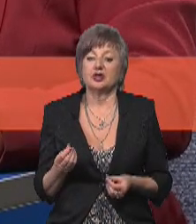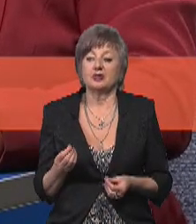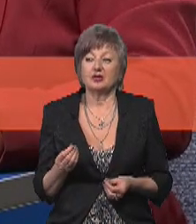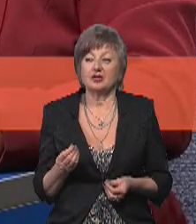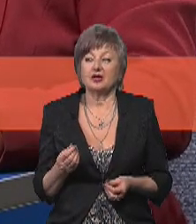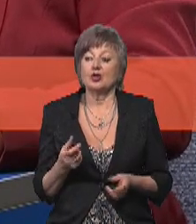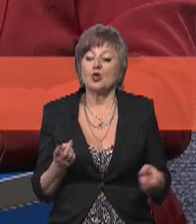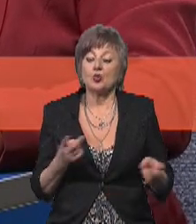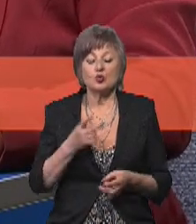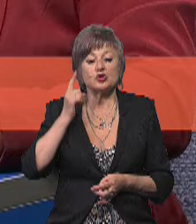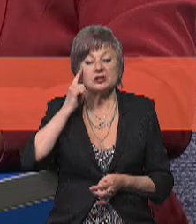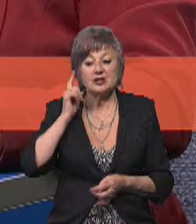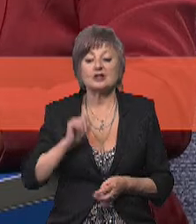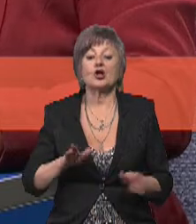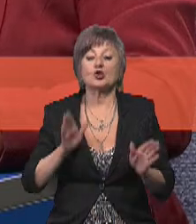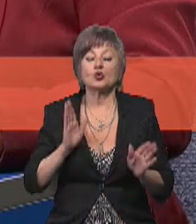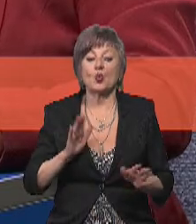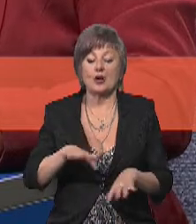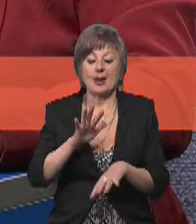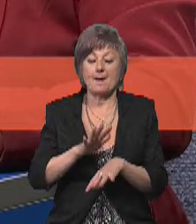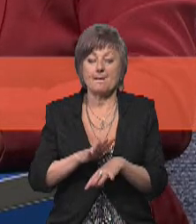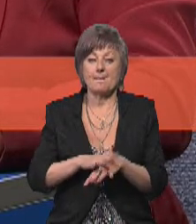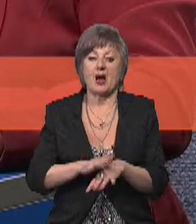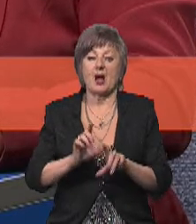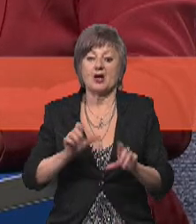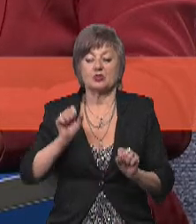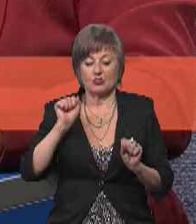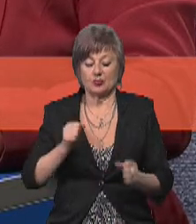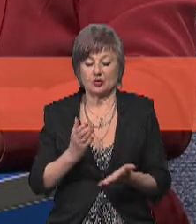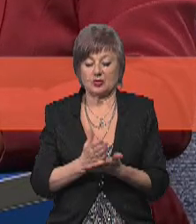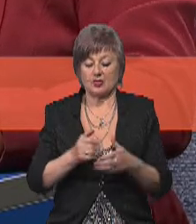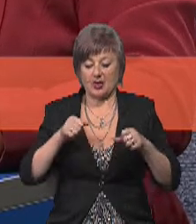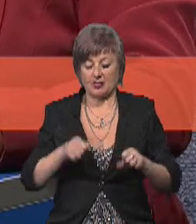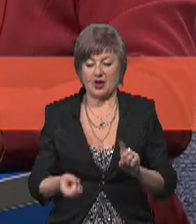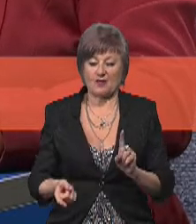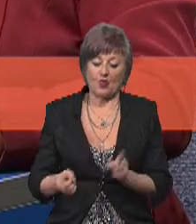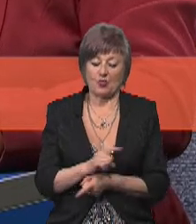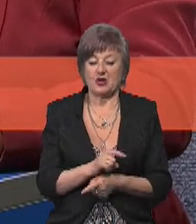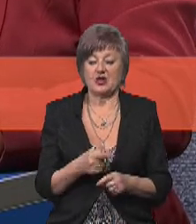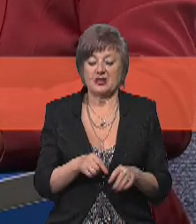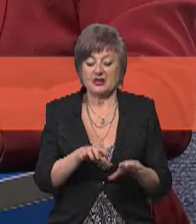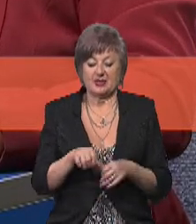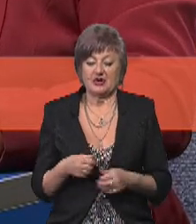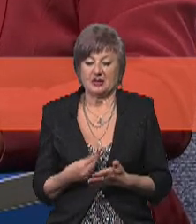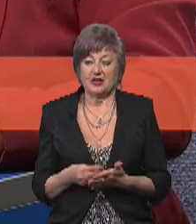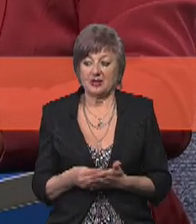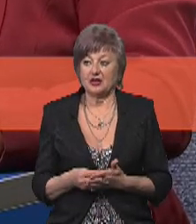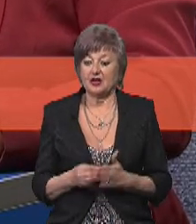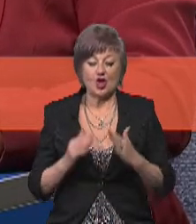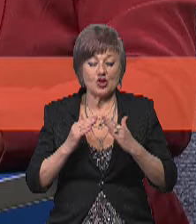То тут потрібно знати, що тільки банківські установи мають право на обмін таких коштів і вилучення їх. Додому